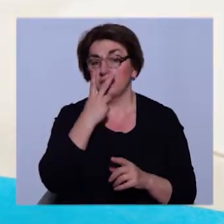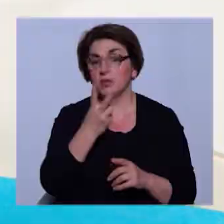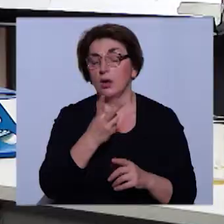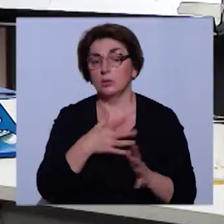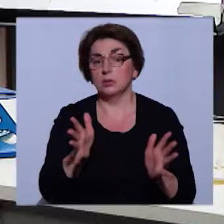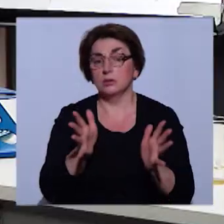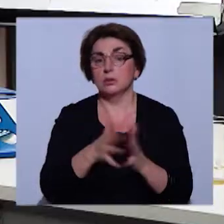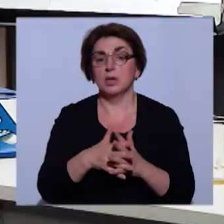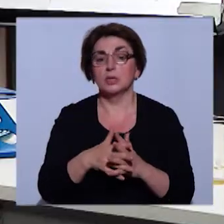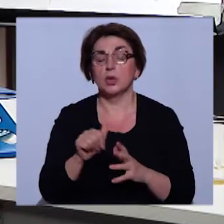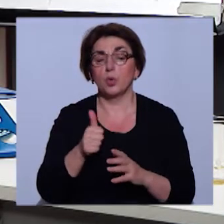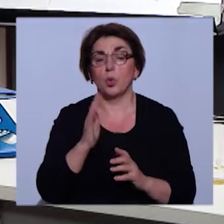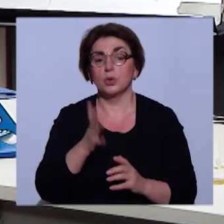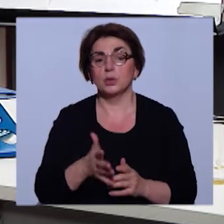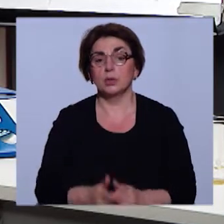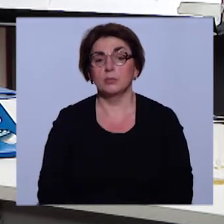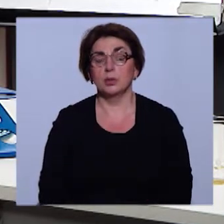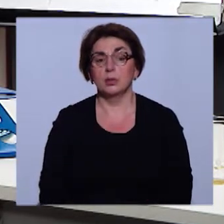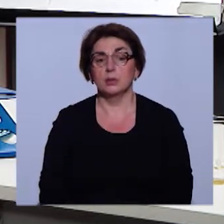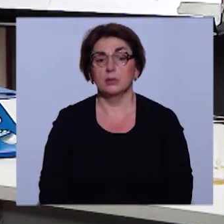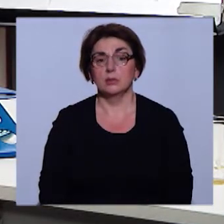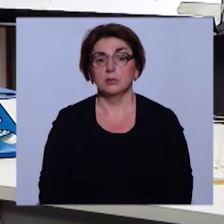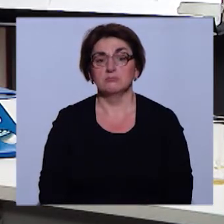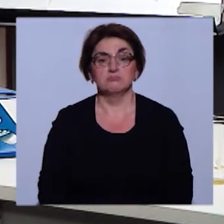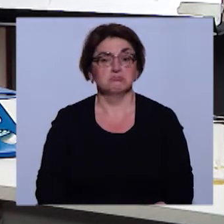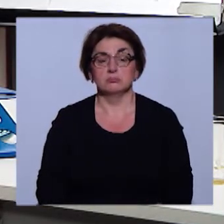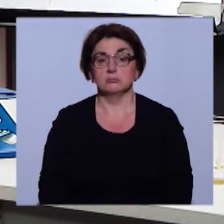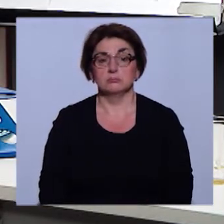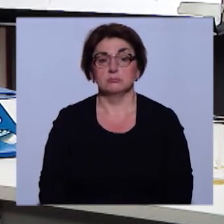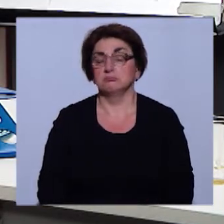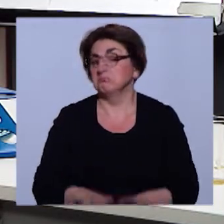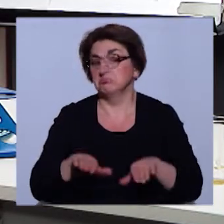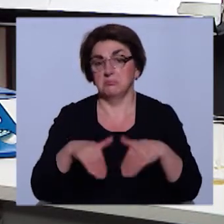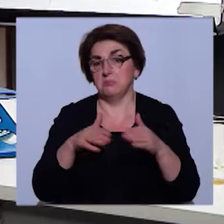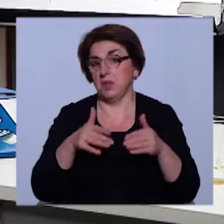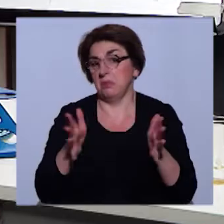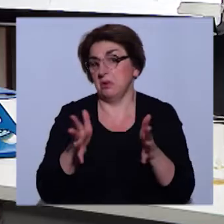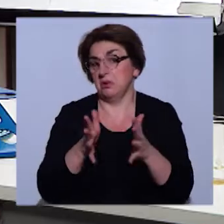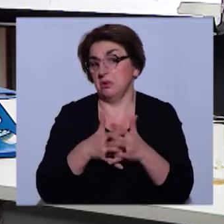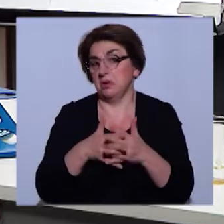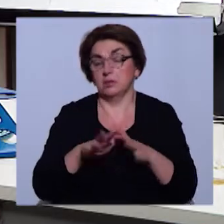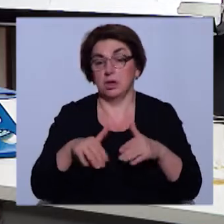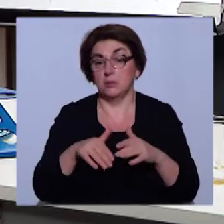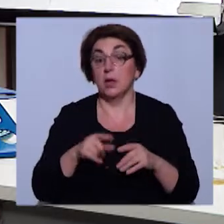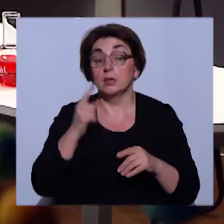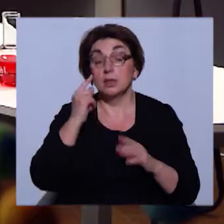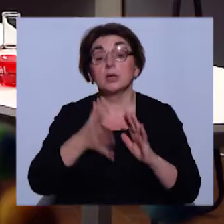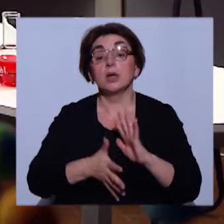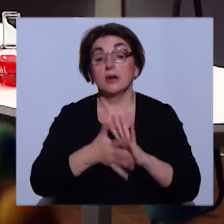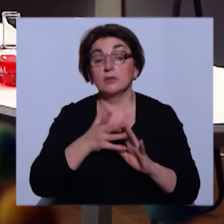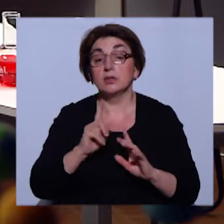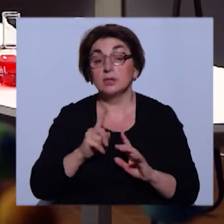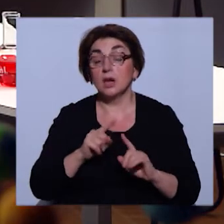ალუმინის ბურთულები მოვათავსეთ წყალში და ხედავთ რომ რეაქციის უნარიანობა აქაც არ არის. ესე იგი,